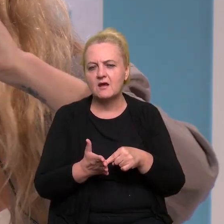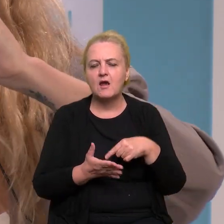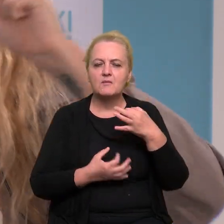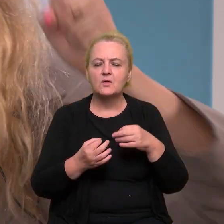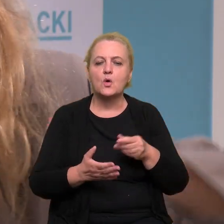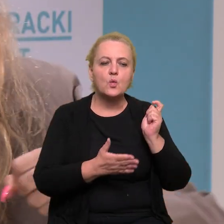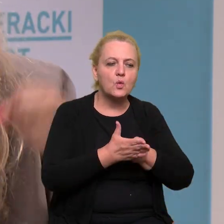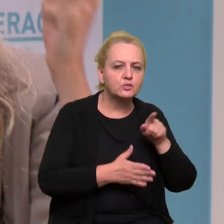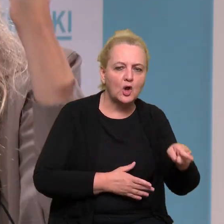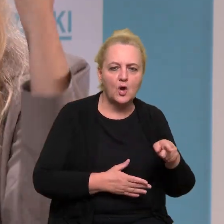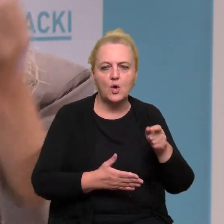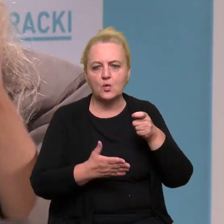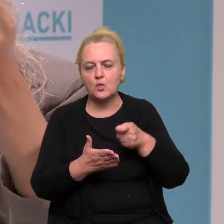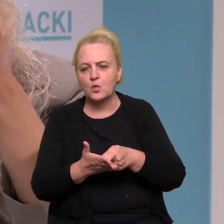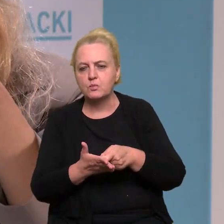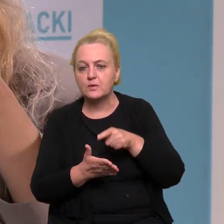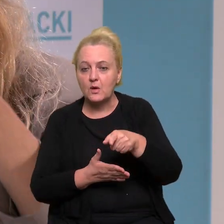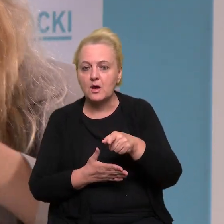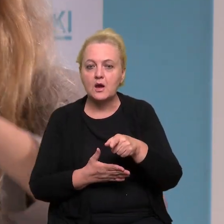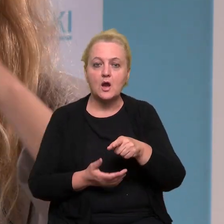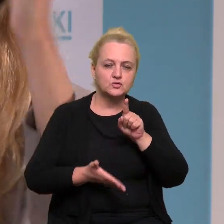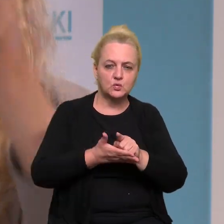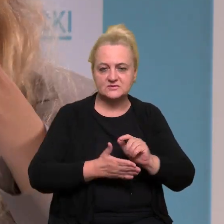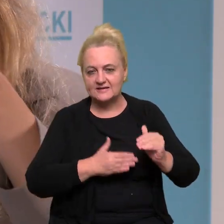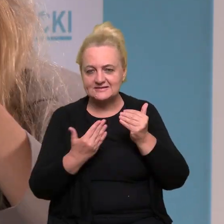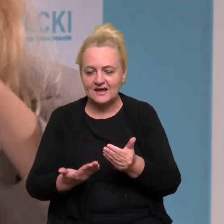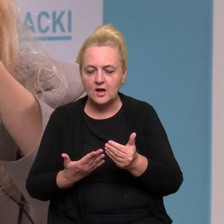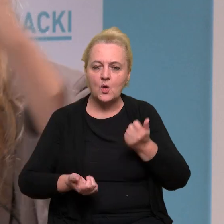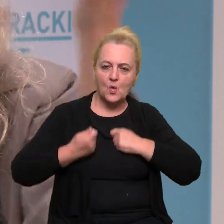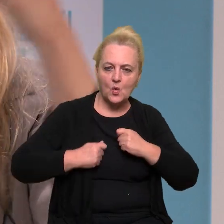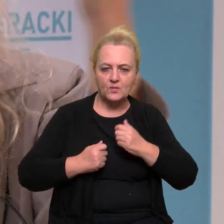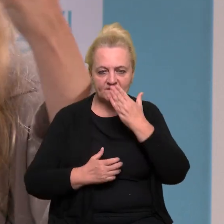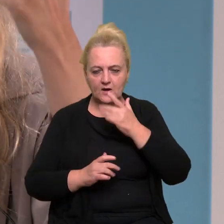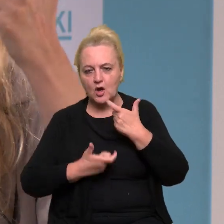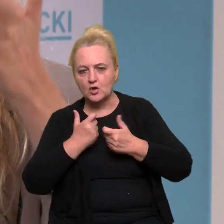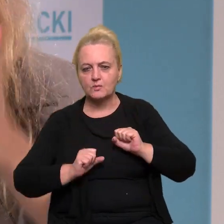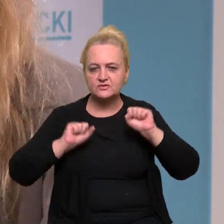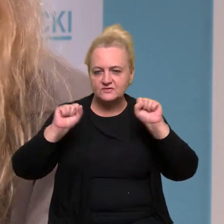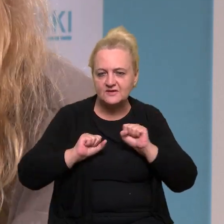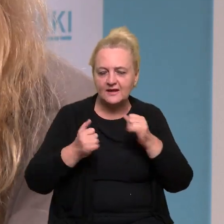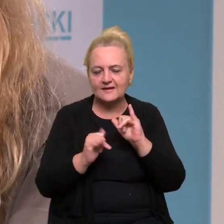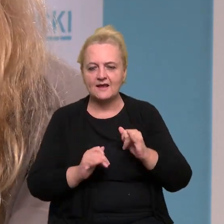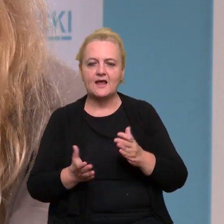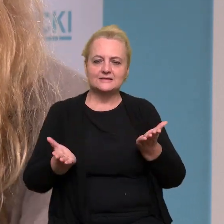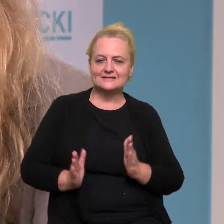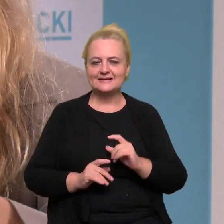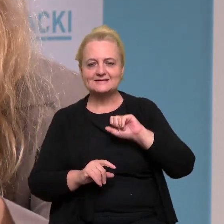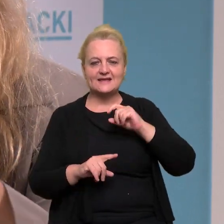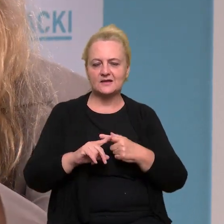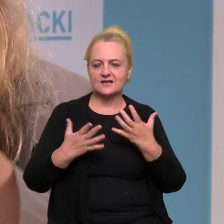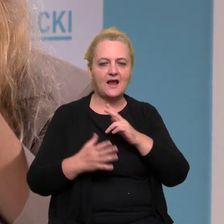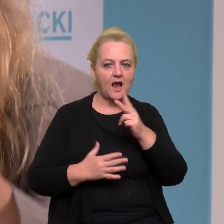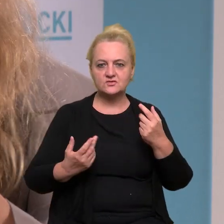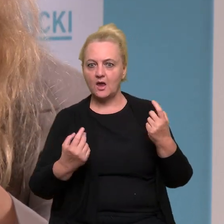mówią, kup to, kup taki smoothie, będziesz mieć sukces, ubierz się tak, rób takie ćwiczenia, będziesz sexy i wszyscy będą cię